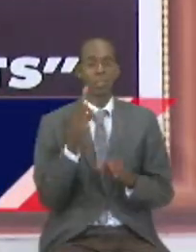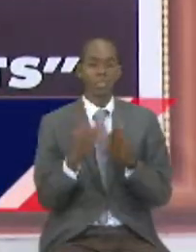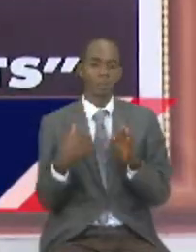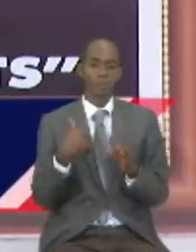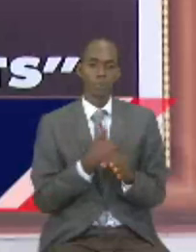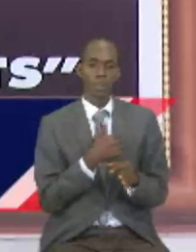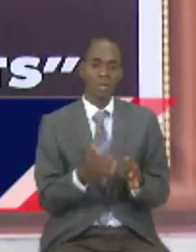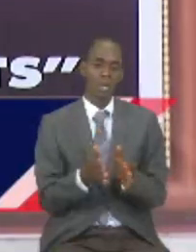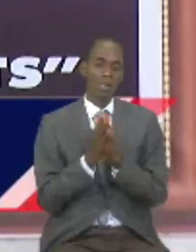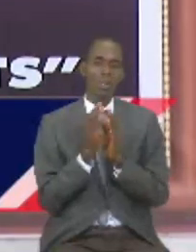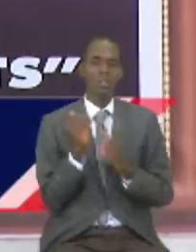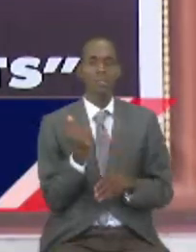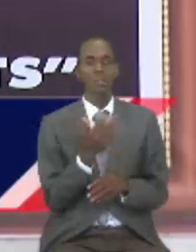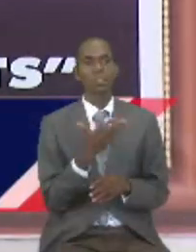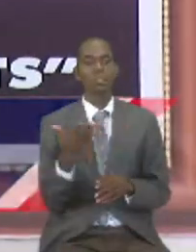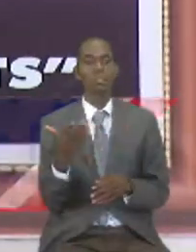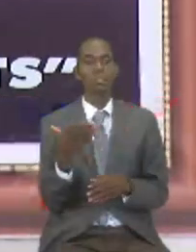chose,